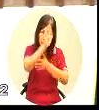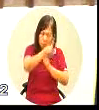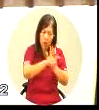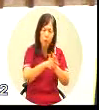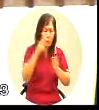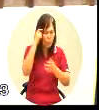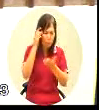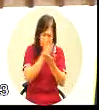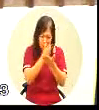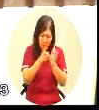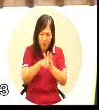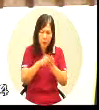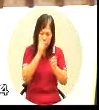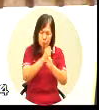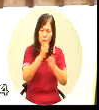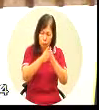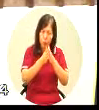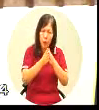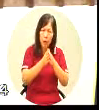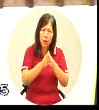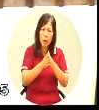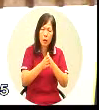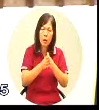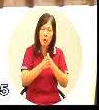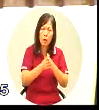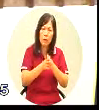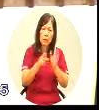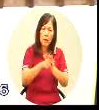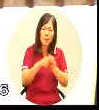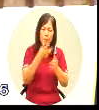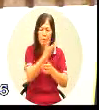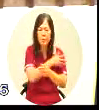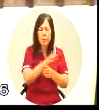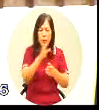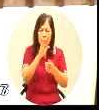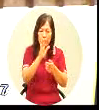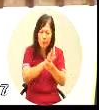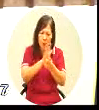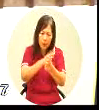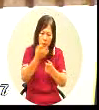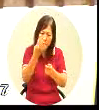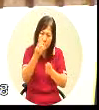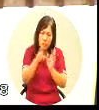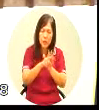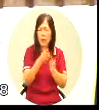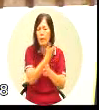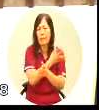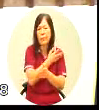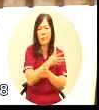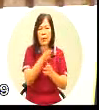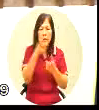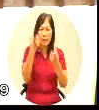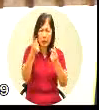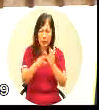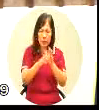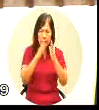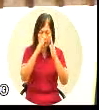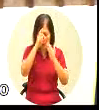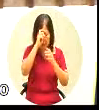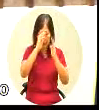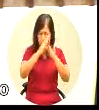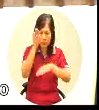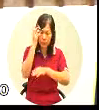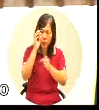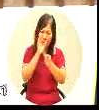估是值得去做，应该去做，做了一定有，不管效果多大啦，是不是市府这边能够协助来做这样的一个